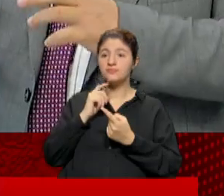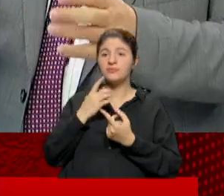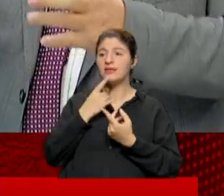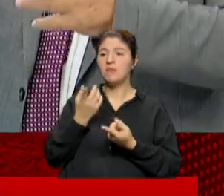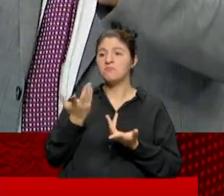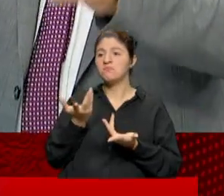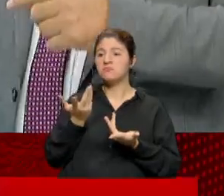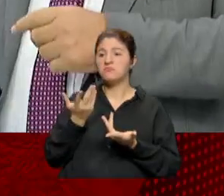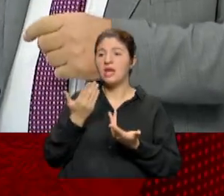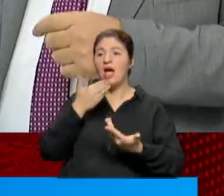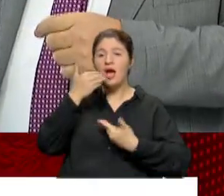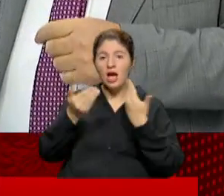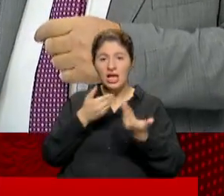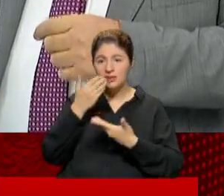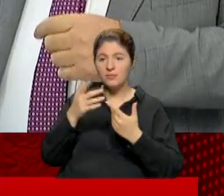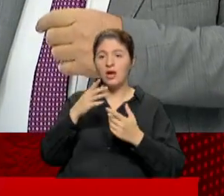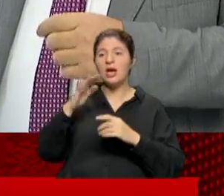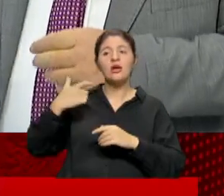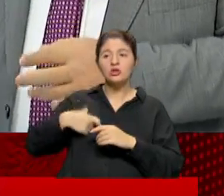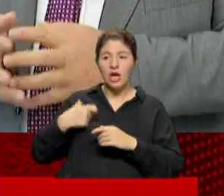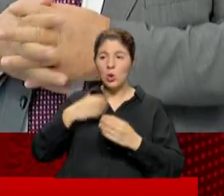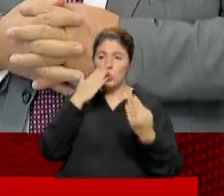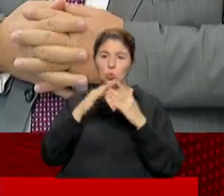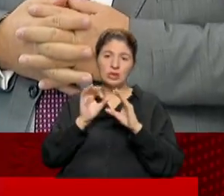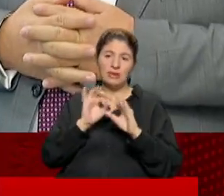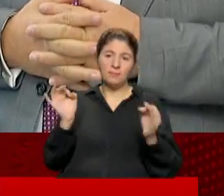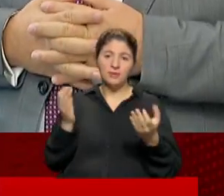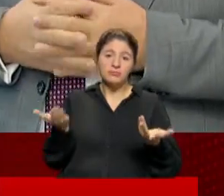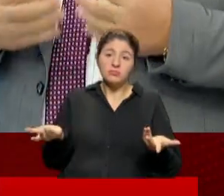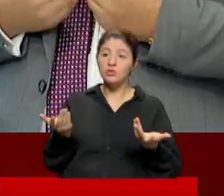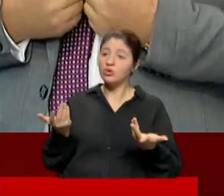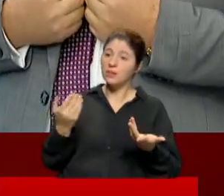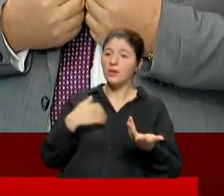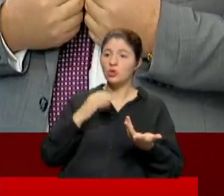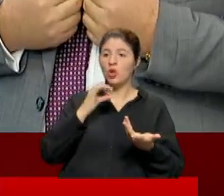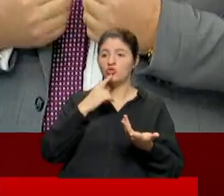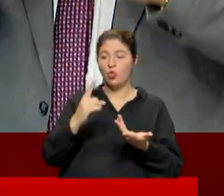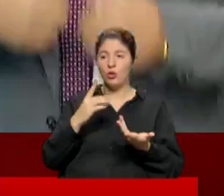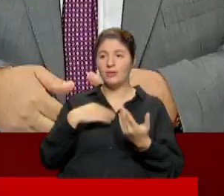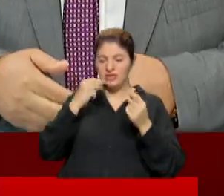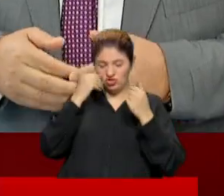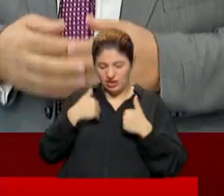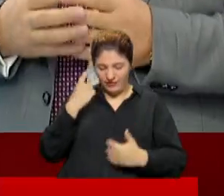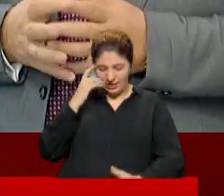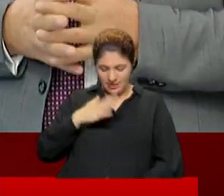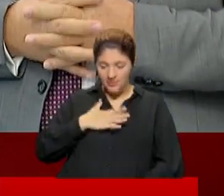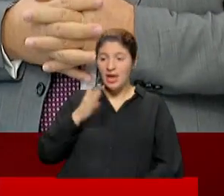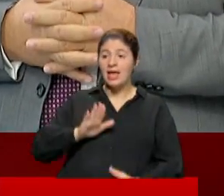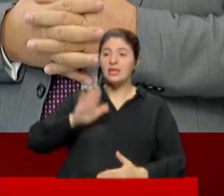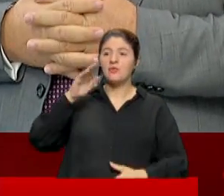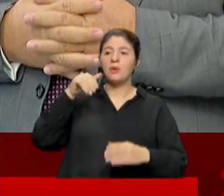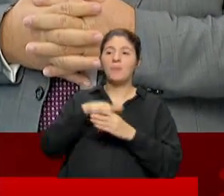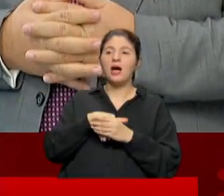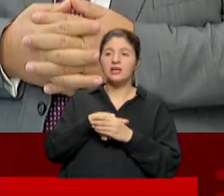Ne diyelim yani tarife kriterlere uyuyor Dolayısıyla ben şunu söylüyorum şahsi görüşüm Demokrat